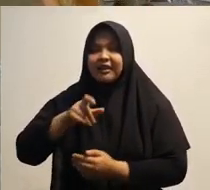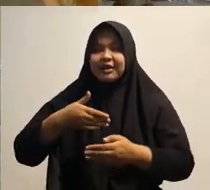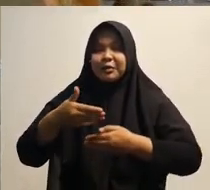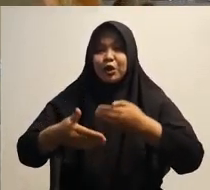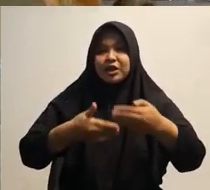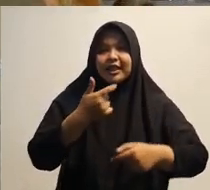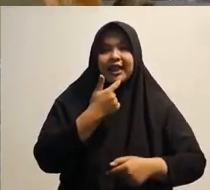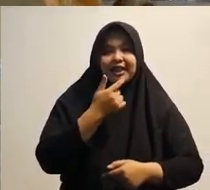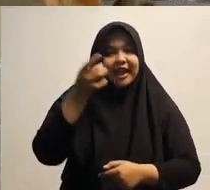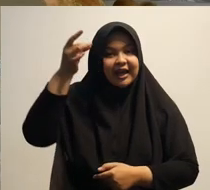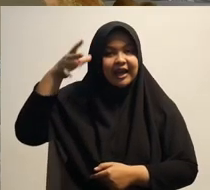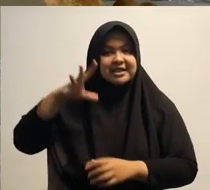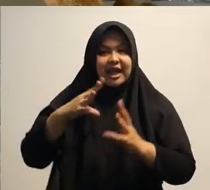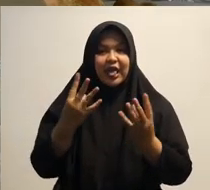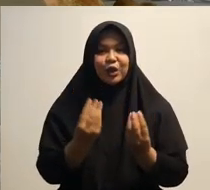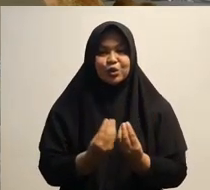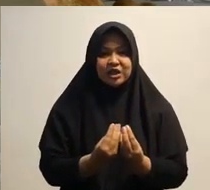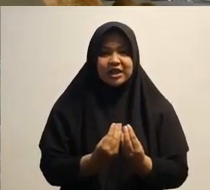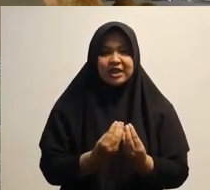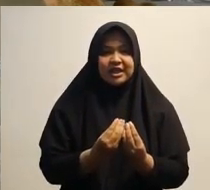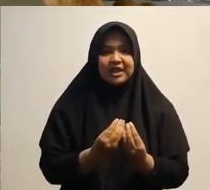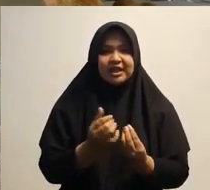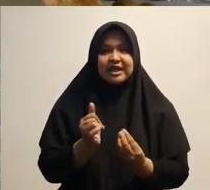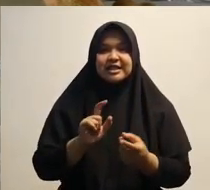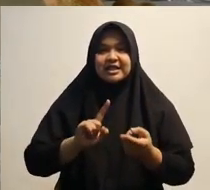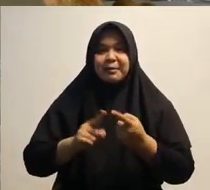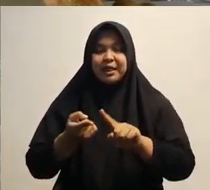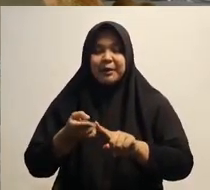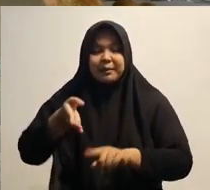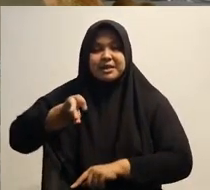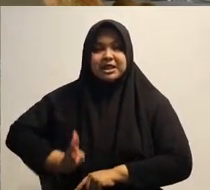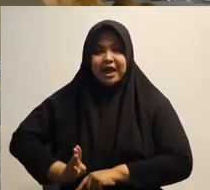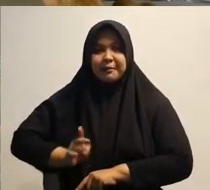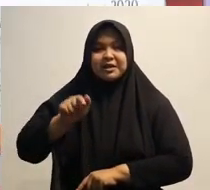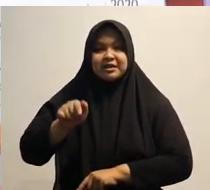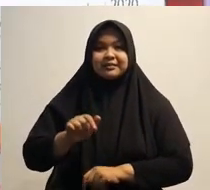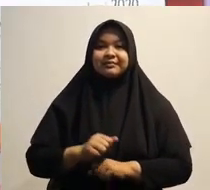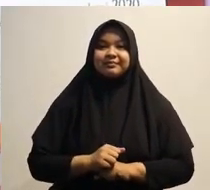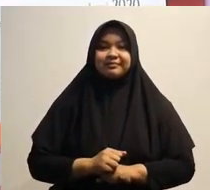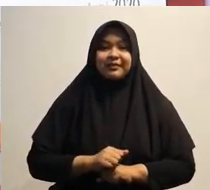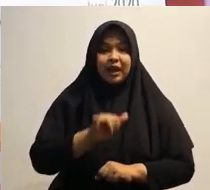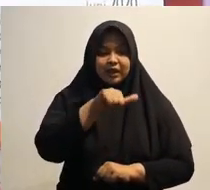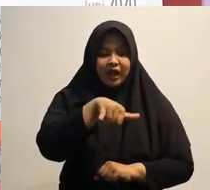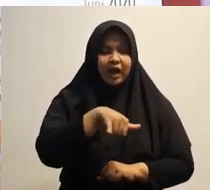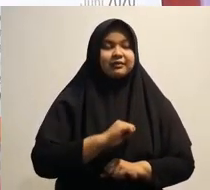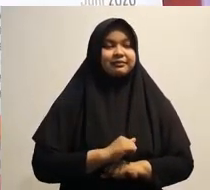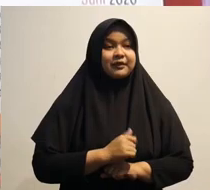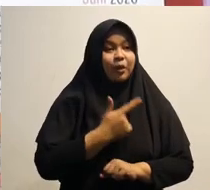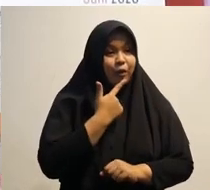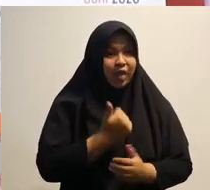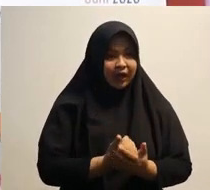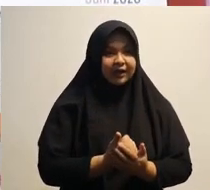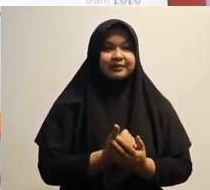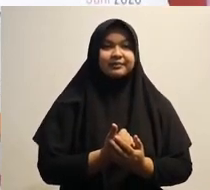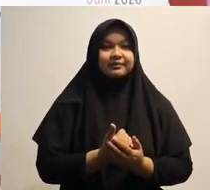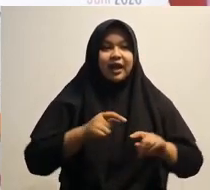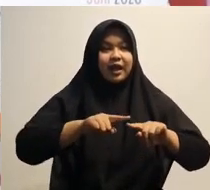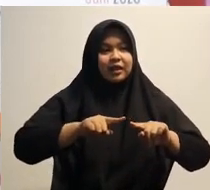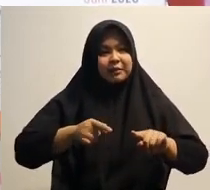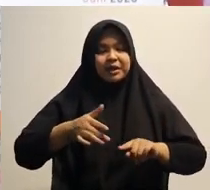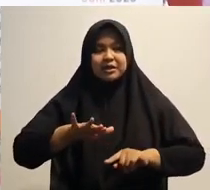meneliti lebih lanjut tentang desa inklusi bareng sama teman-teman Sigap gitu? Iya, boleh